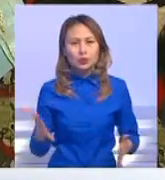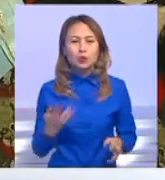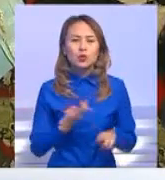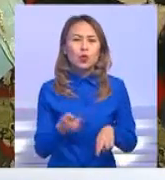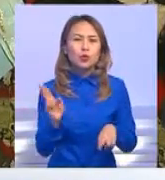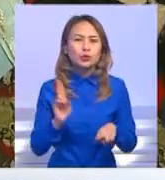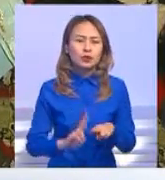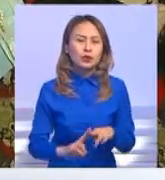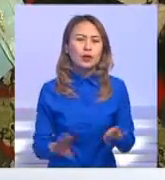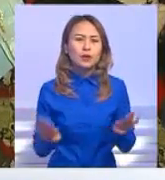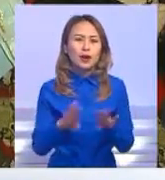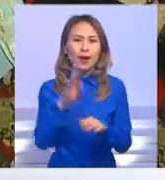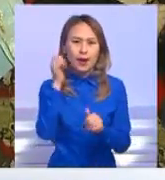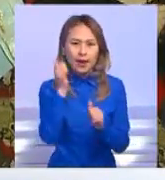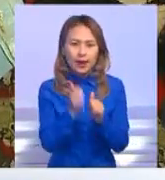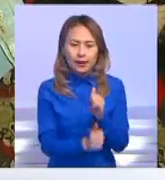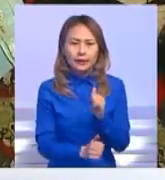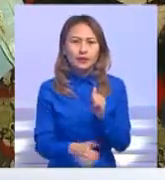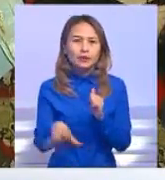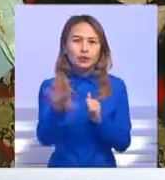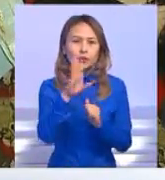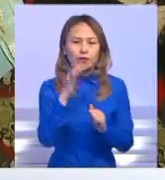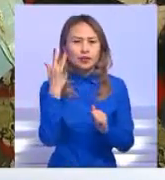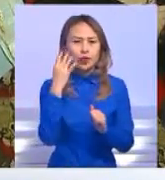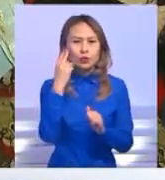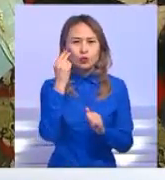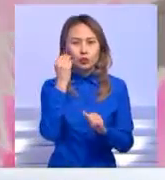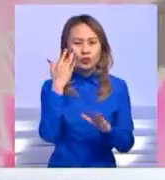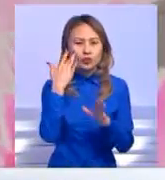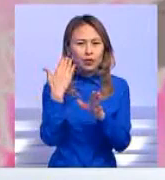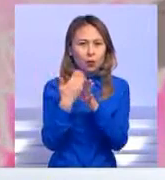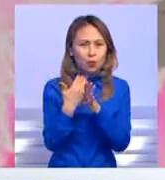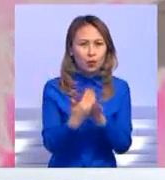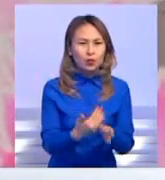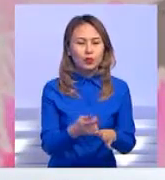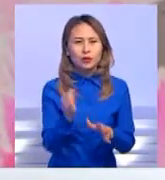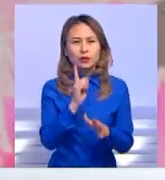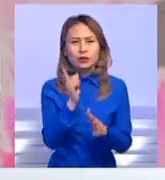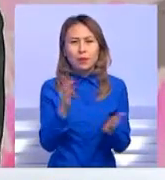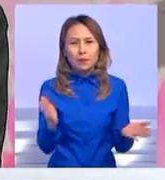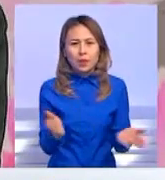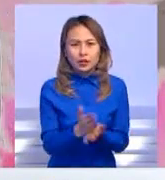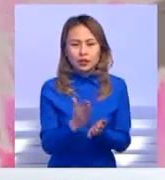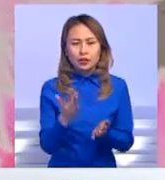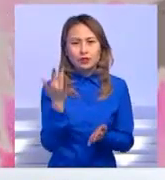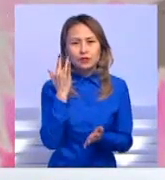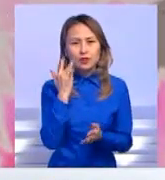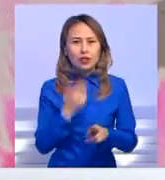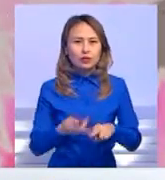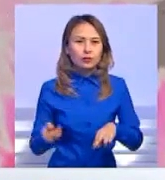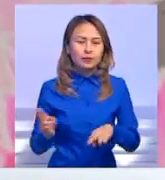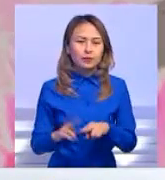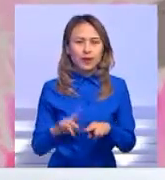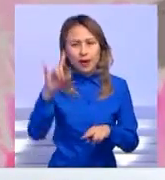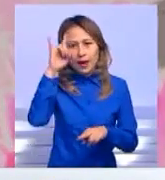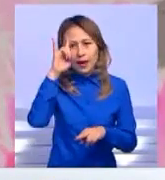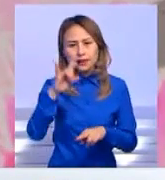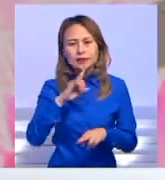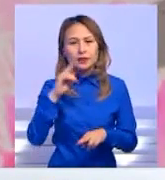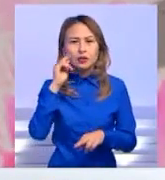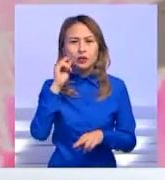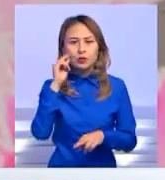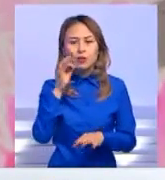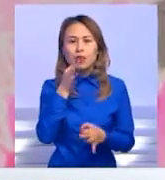Сіздер әрдайым ер азаматтарға қолғанат болып, оларды үнемі қолдап келесіздер. Қазақта